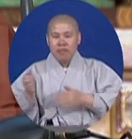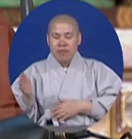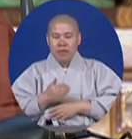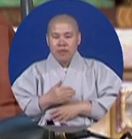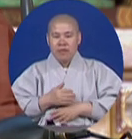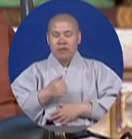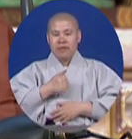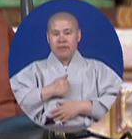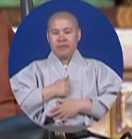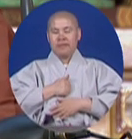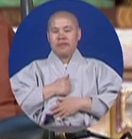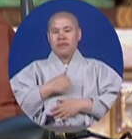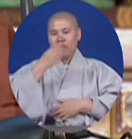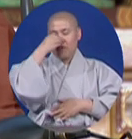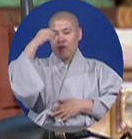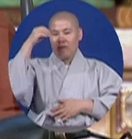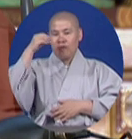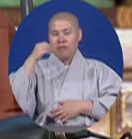자만이라든지